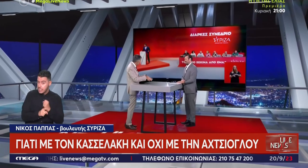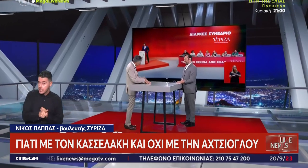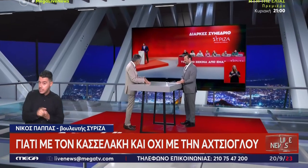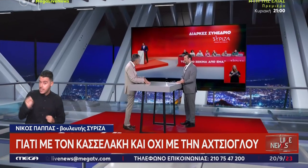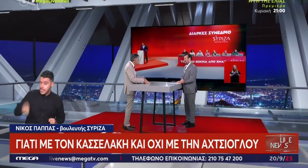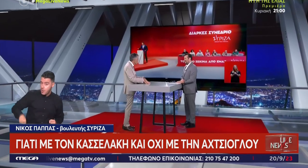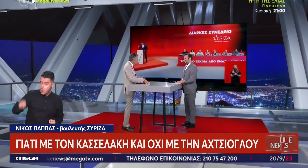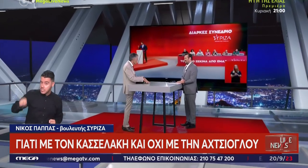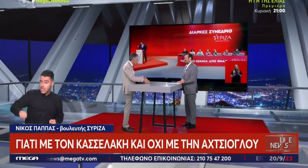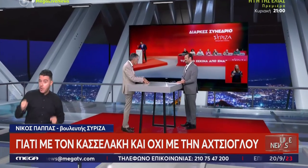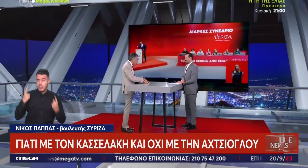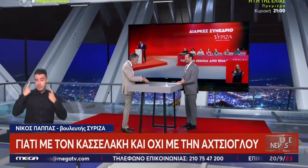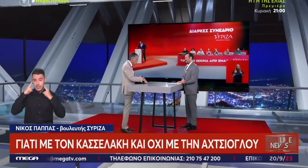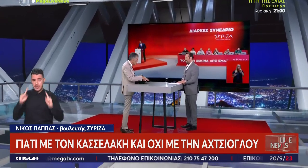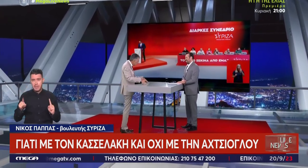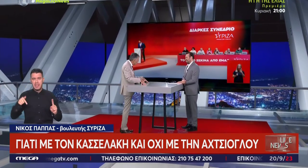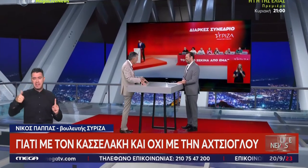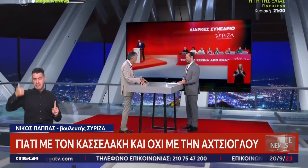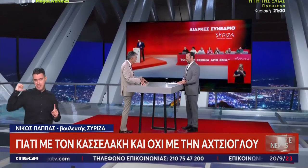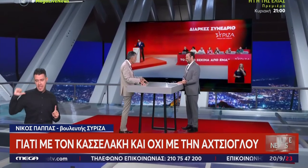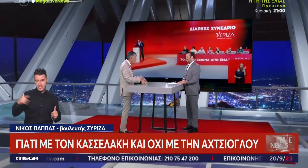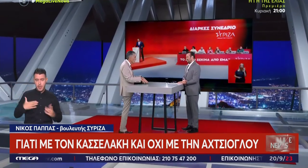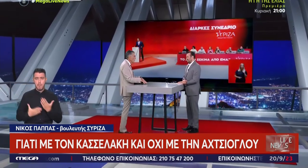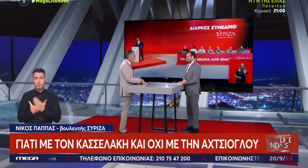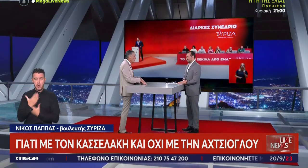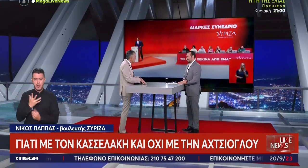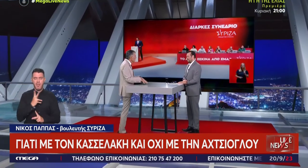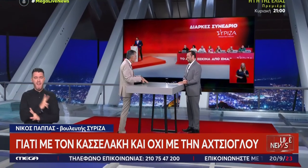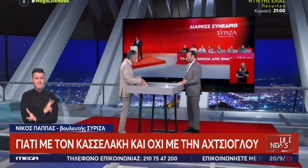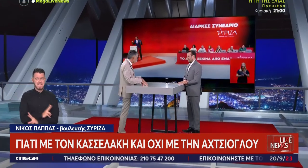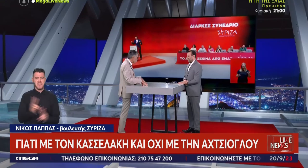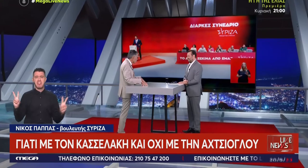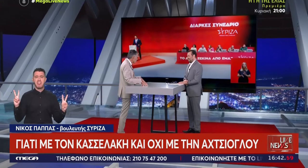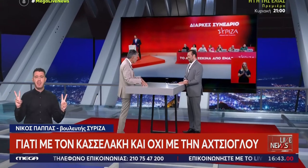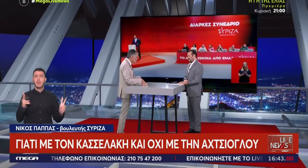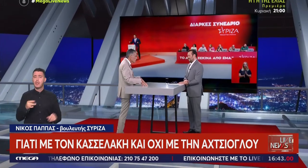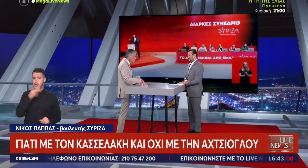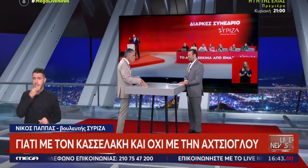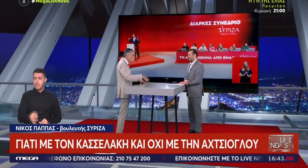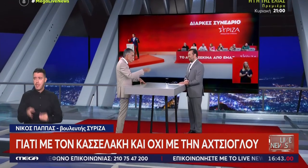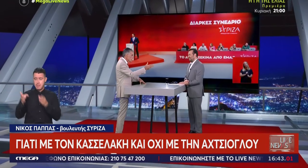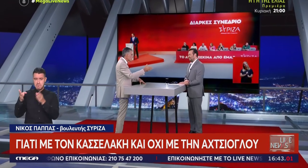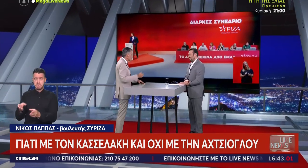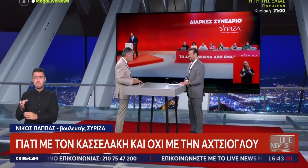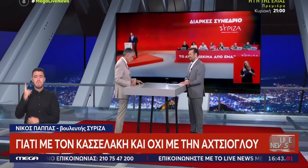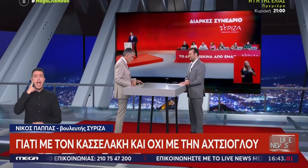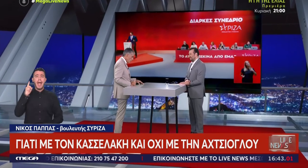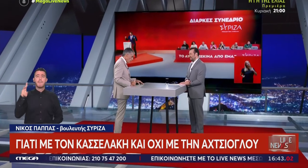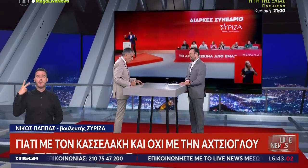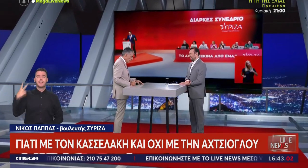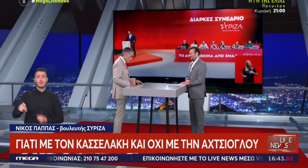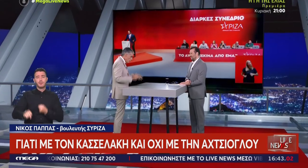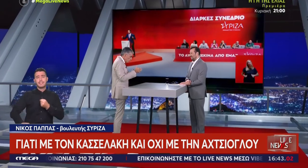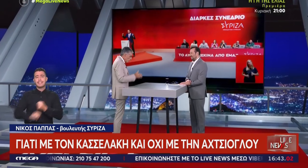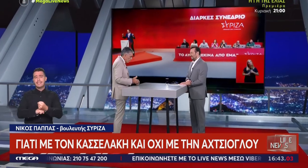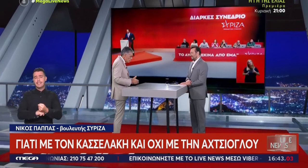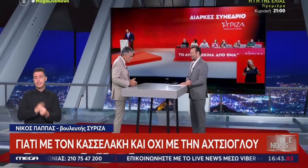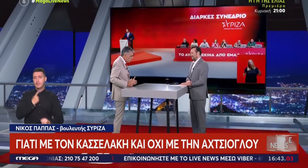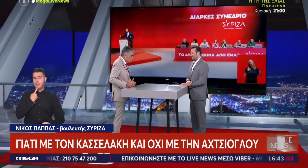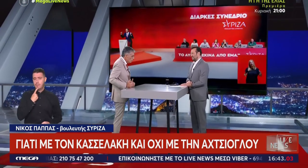μισοπεί. Πολύ νωρίς, χθες το πρωί, με πολύ καθαρό τρόπο, είπατε τη γνώμη σας και τη στήριξή σας.